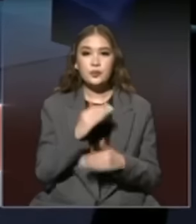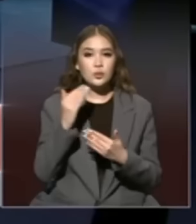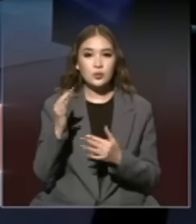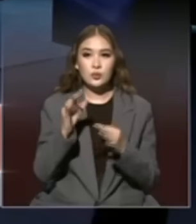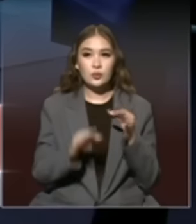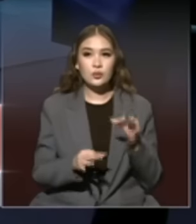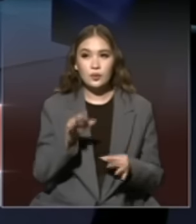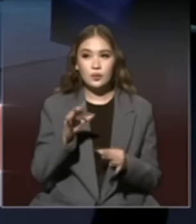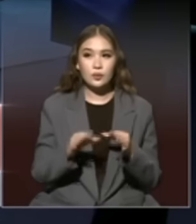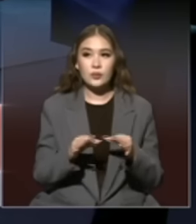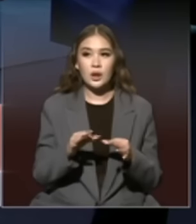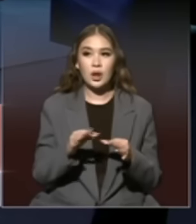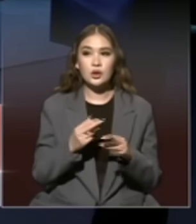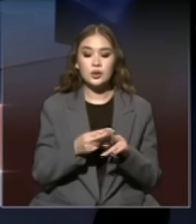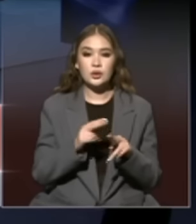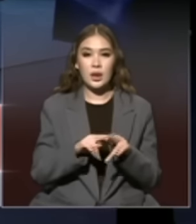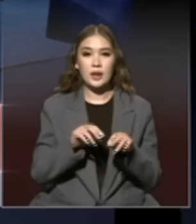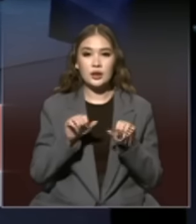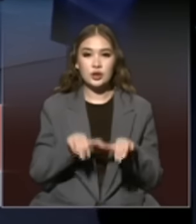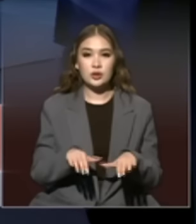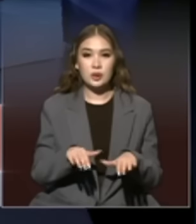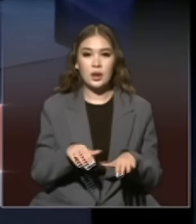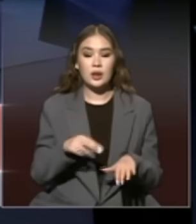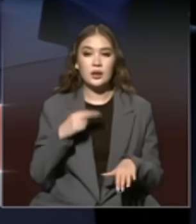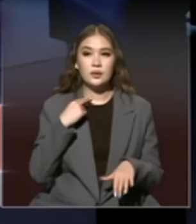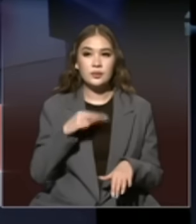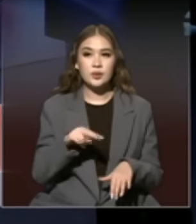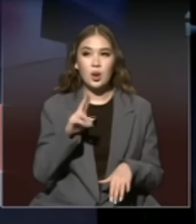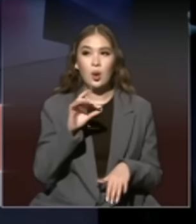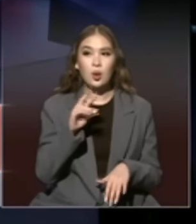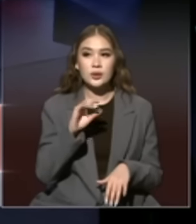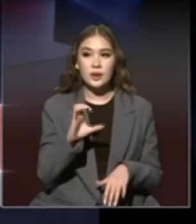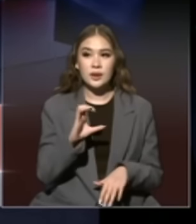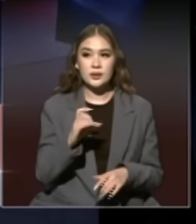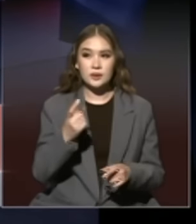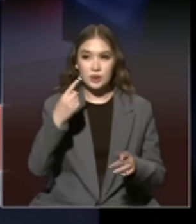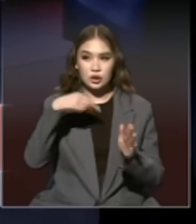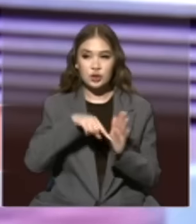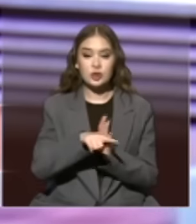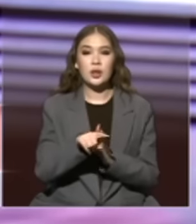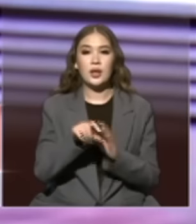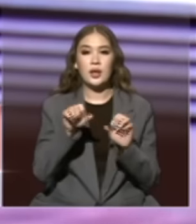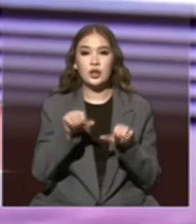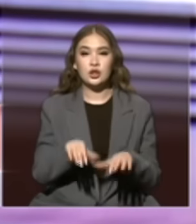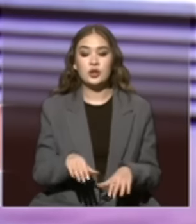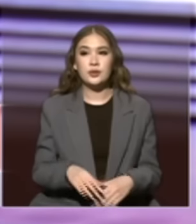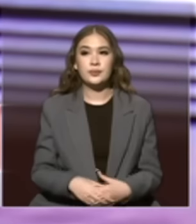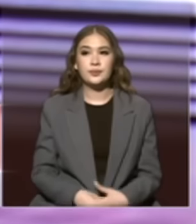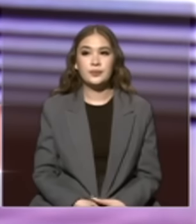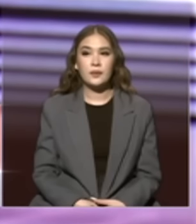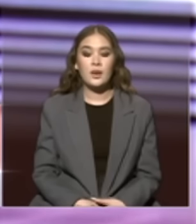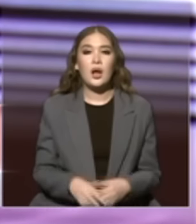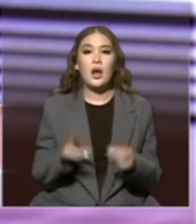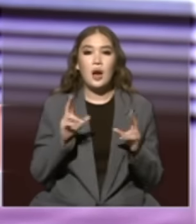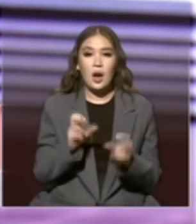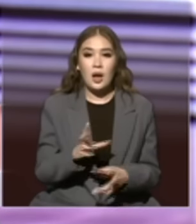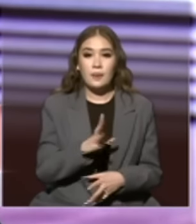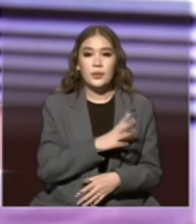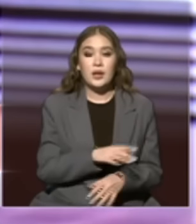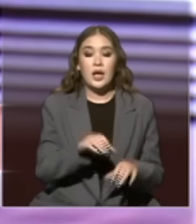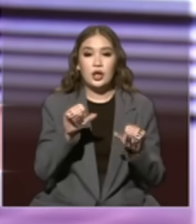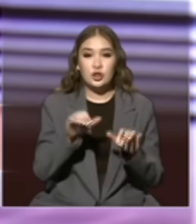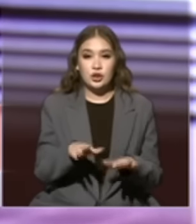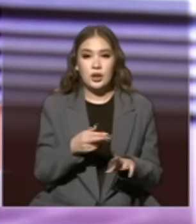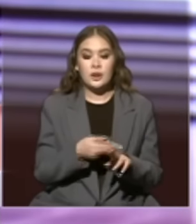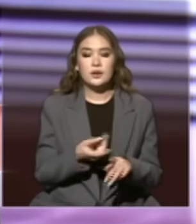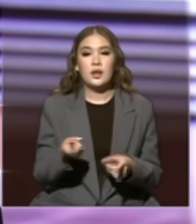оны Верховный сот қабылдамайды. Ол мына қылмыстық процесстік кодекс бар емес пе? Соның ішінде ол шешілетін мәселе. Сол шешілді, қалай шешілді? Ашық